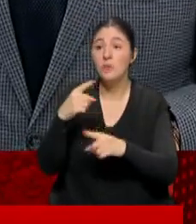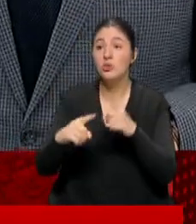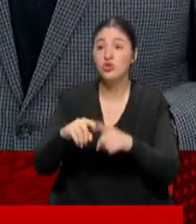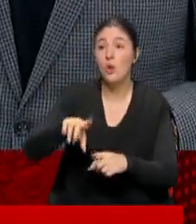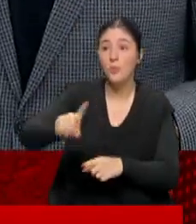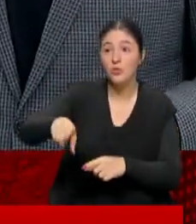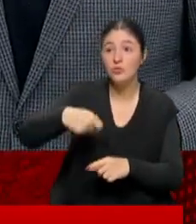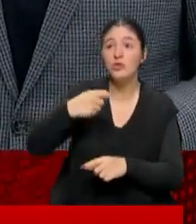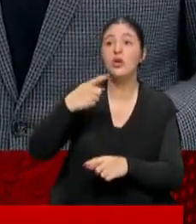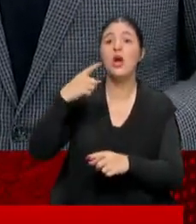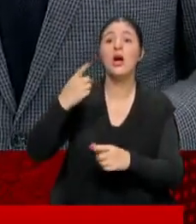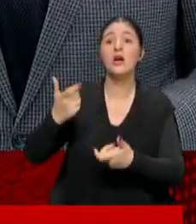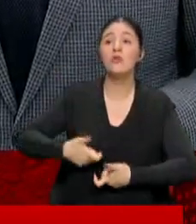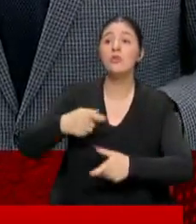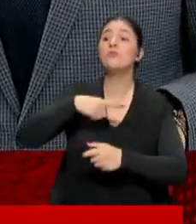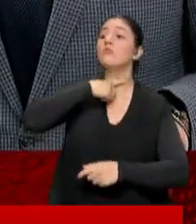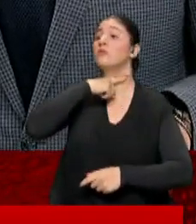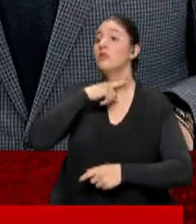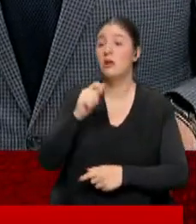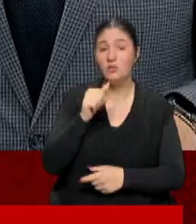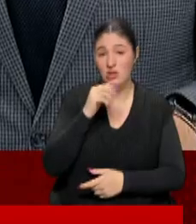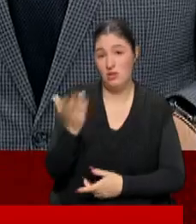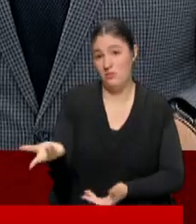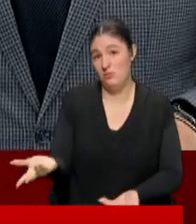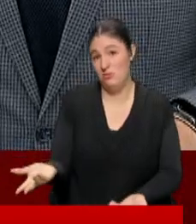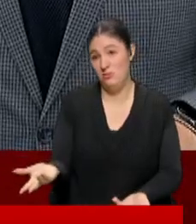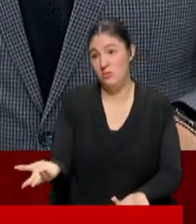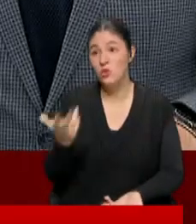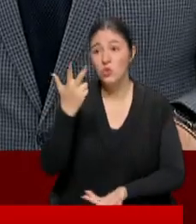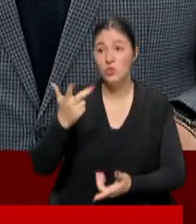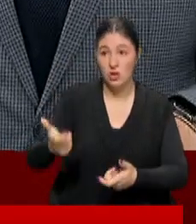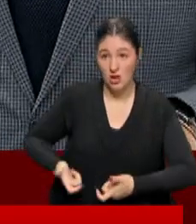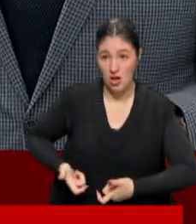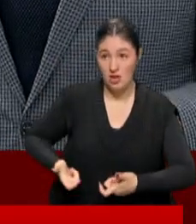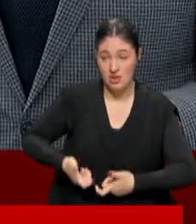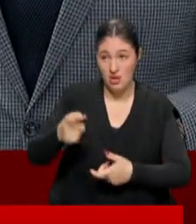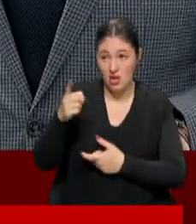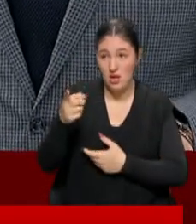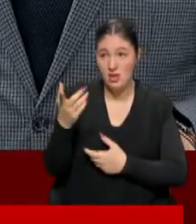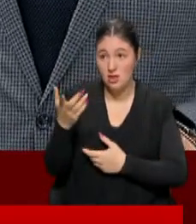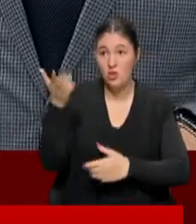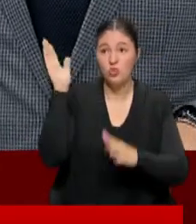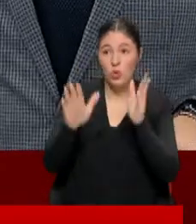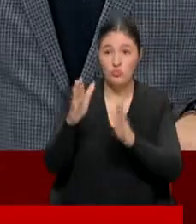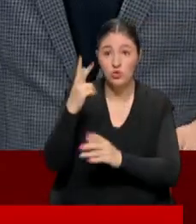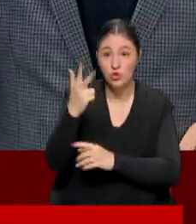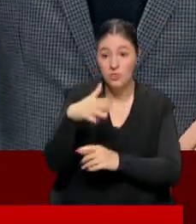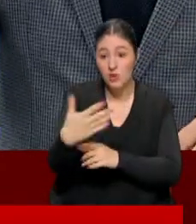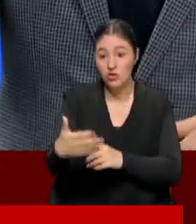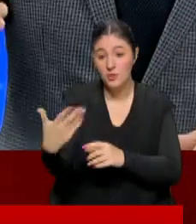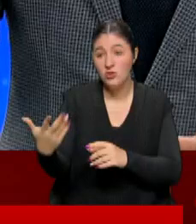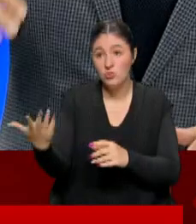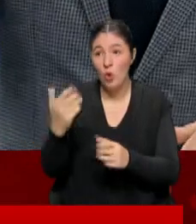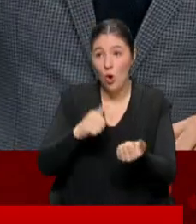temin etmiş bir gardiyanın boğazına dayanmış adam Üç gardiyanı şey yapmış darp etmiş üç ayrı